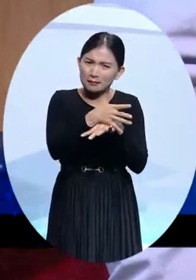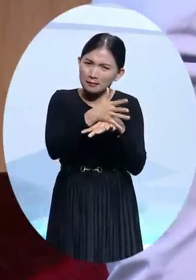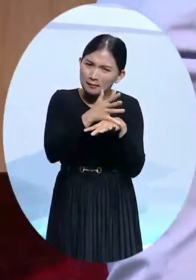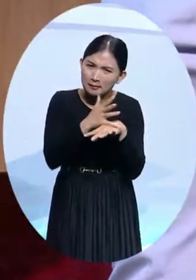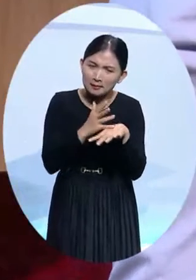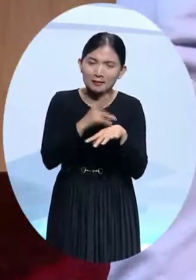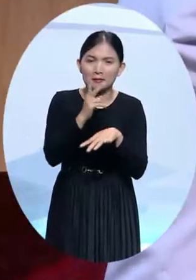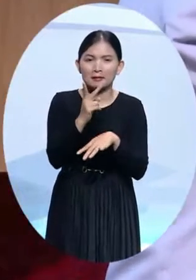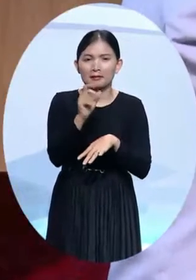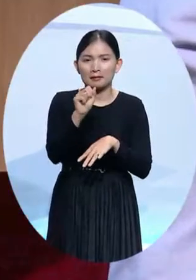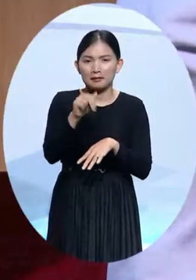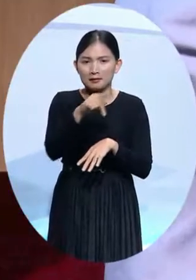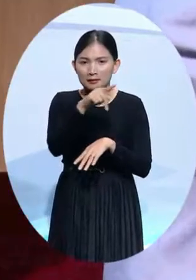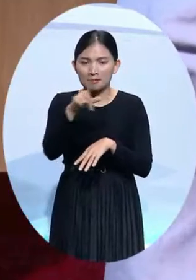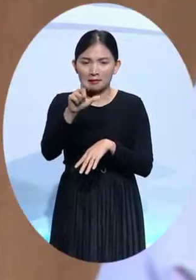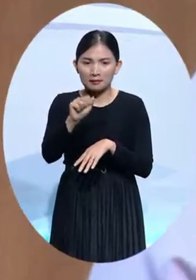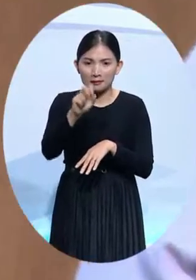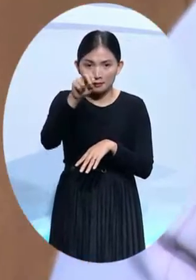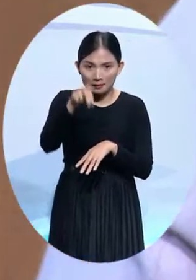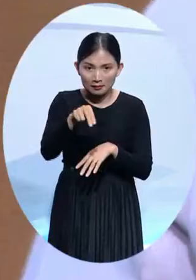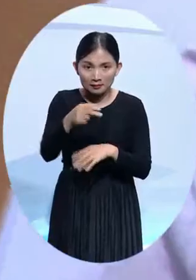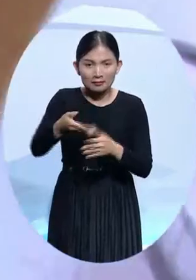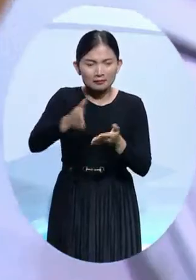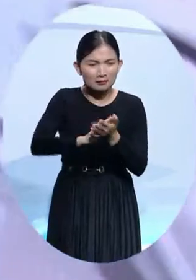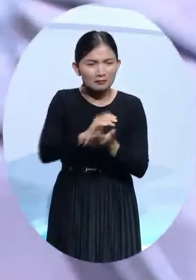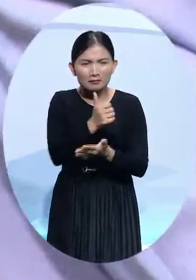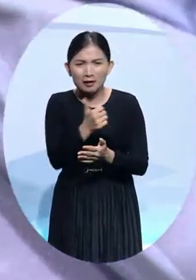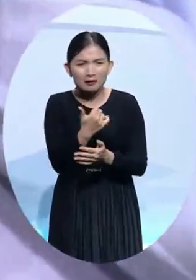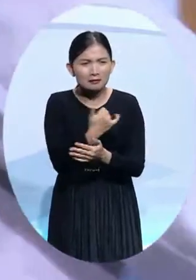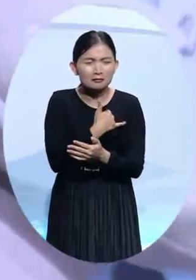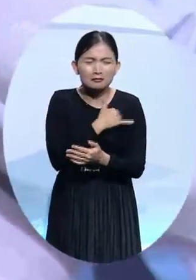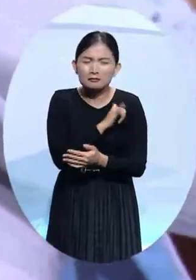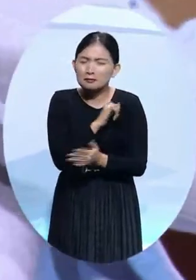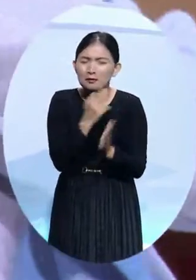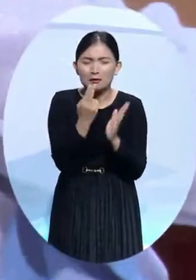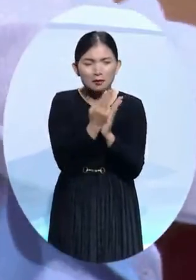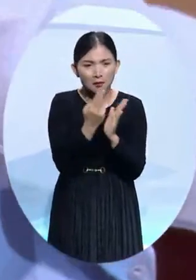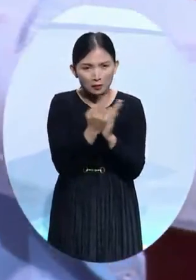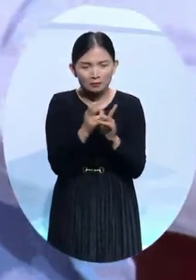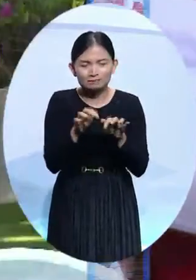khơi gợi niềm đam mê nghệ thuật và tinh thần tự học, sáng tạo trong trình diễn piano.